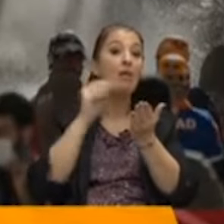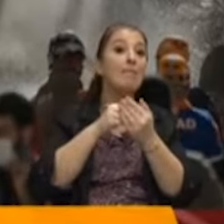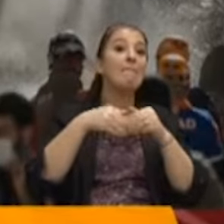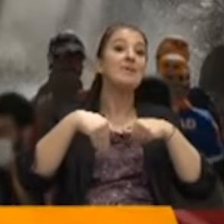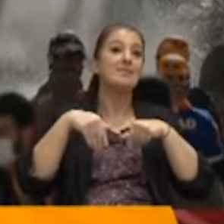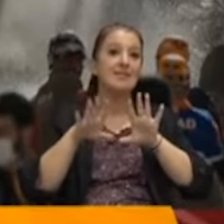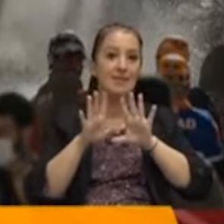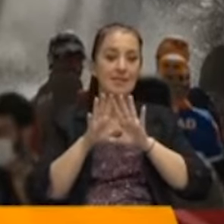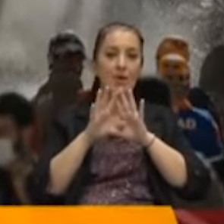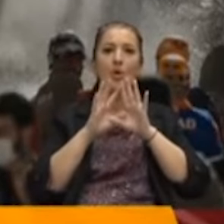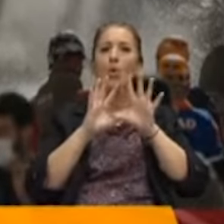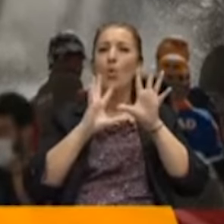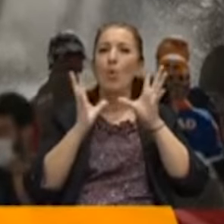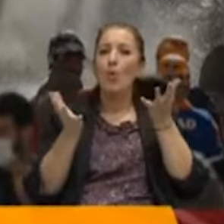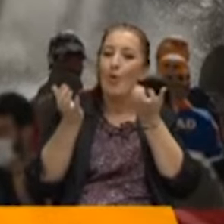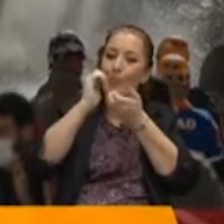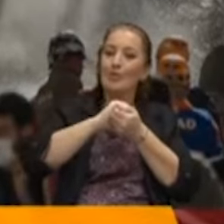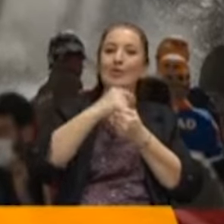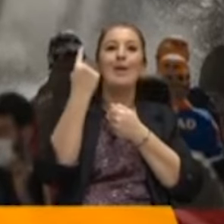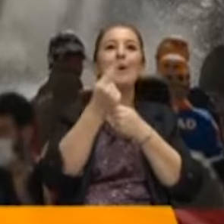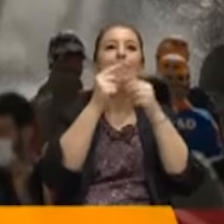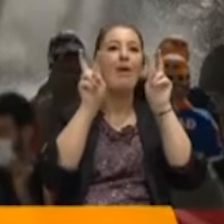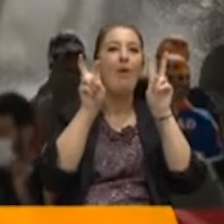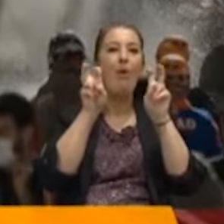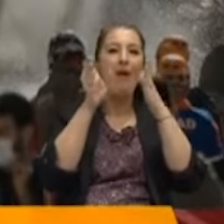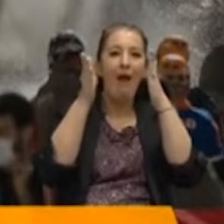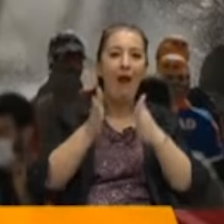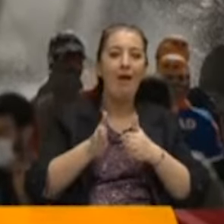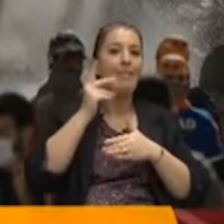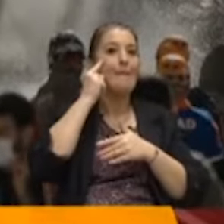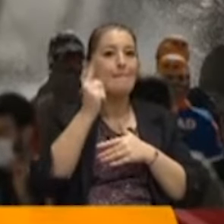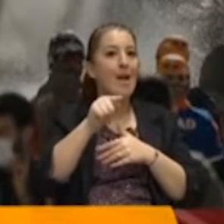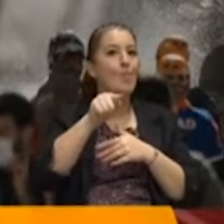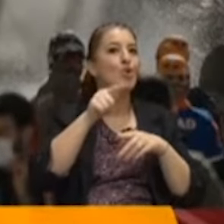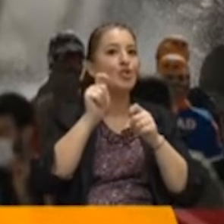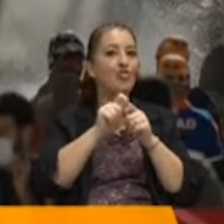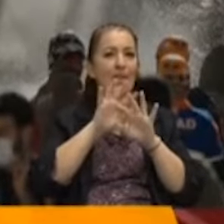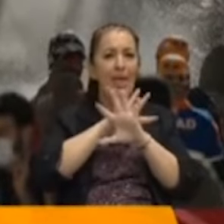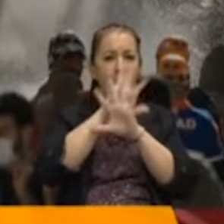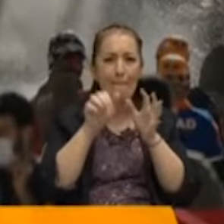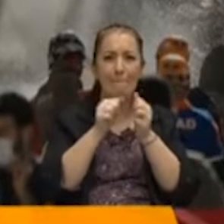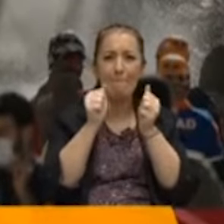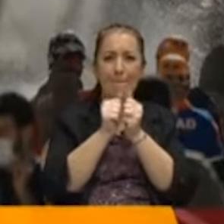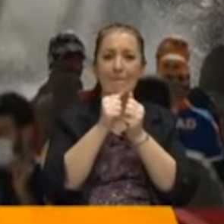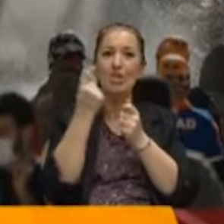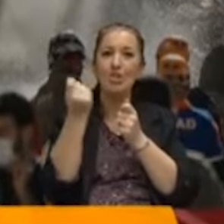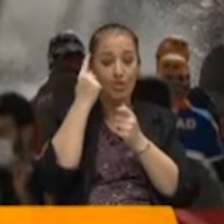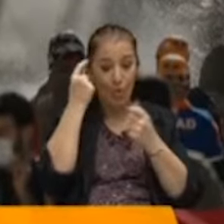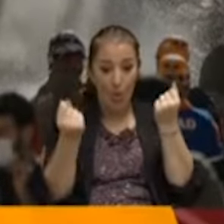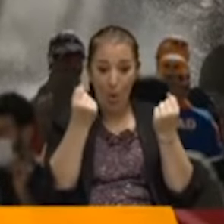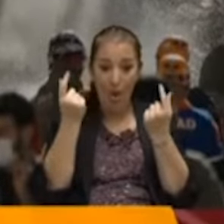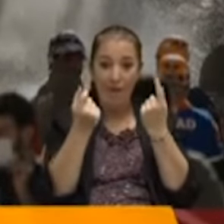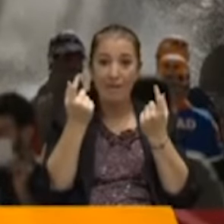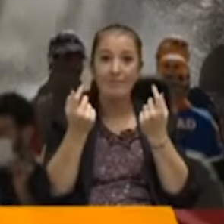katmazsanız, bütüncül bir mesele halinde bakarak bu işe bir arada iş üretmeyi hesaplamaz, herkesi yan